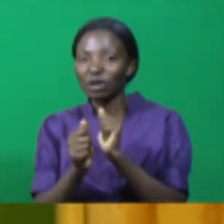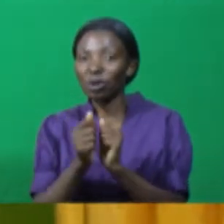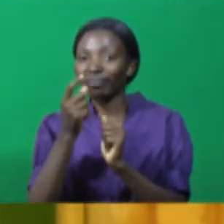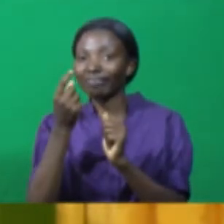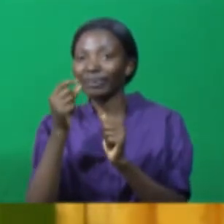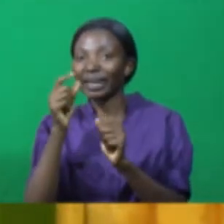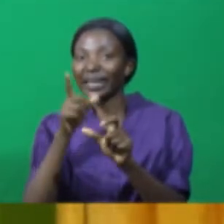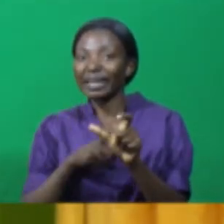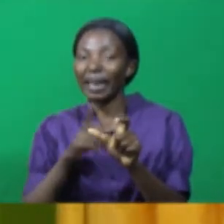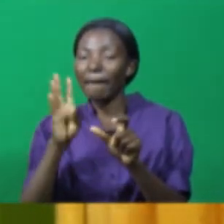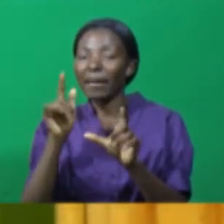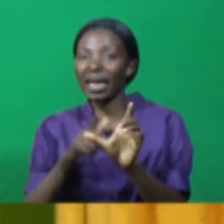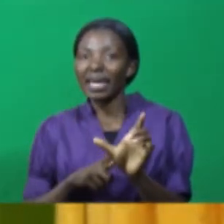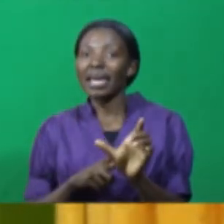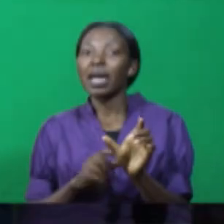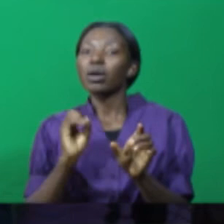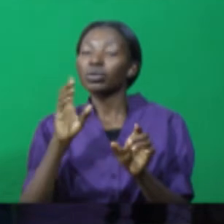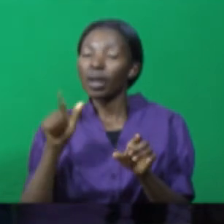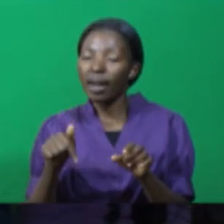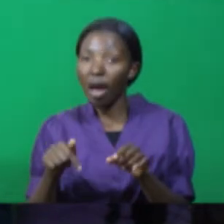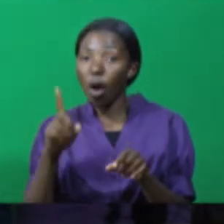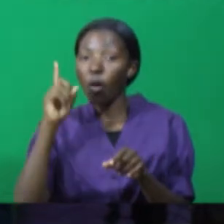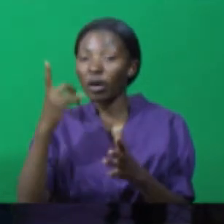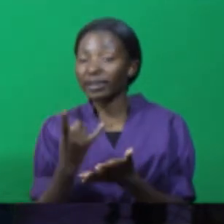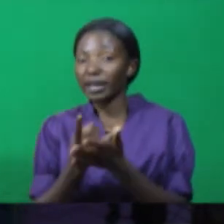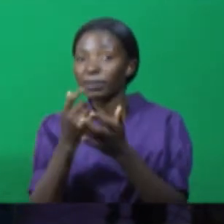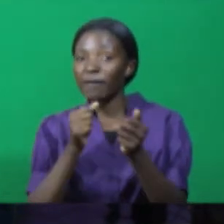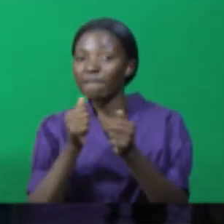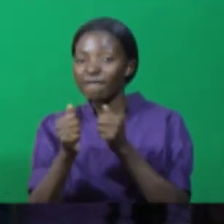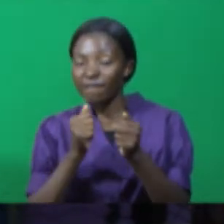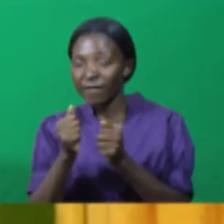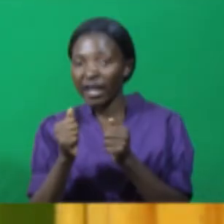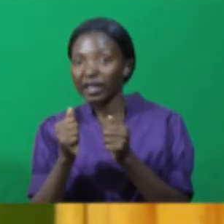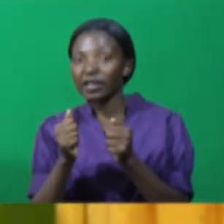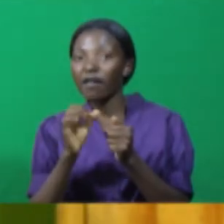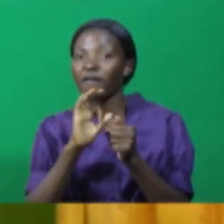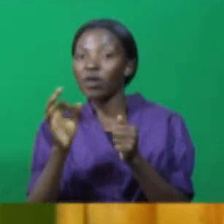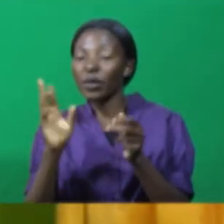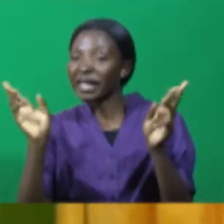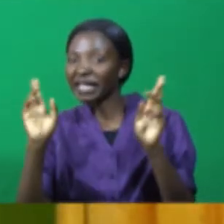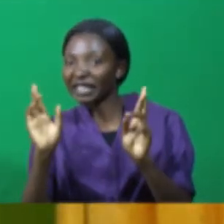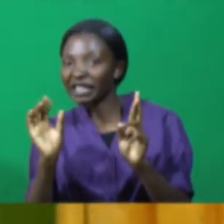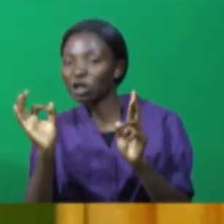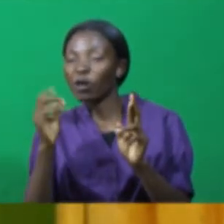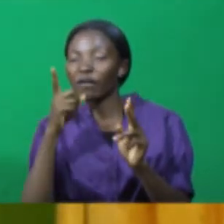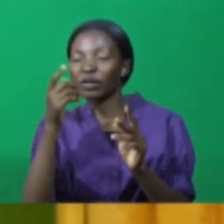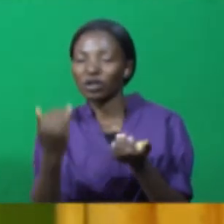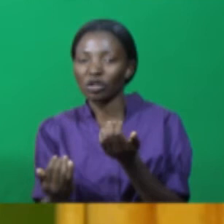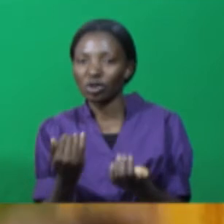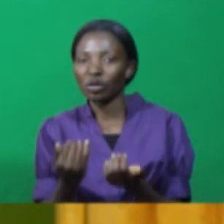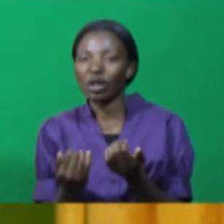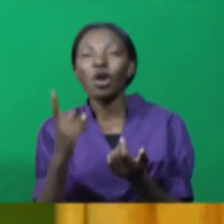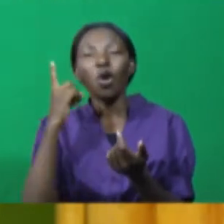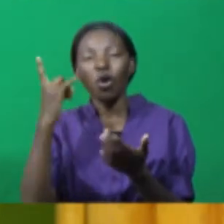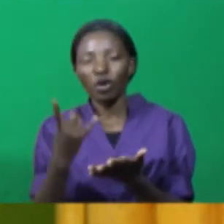mwari anobatsira even pakurukira nhaka yevana vake ehe kuti ha Castone anofanira kuti ainherite icho ehe